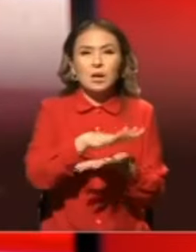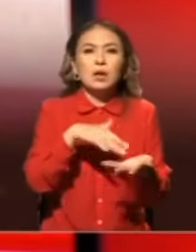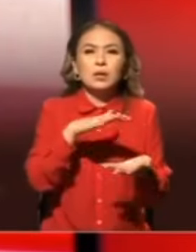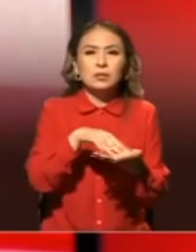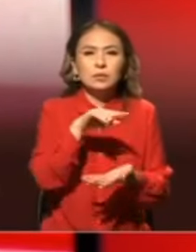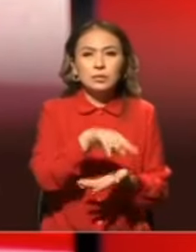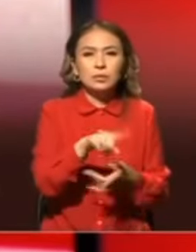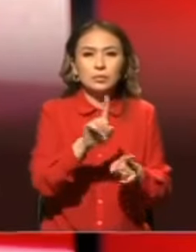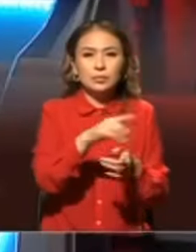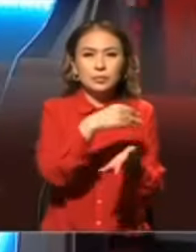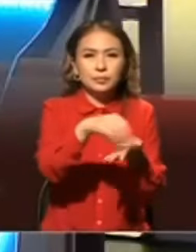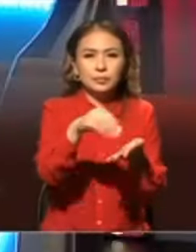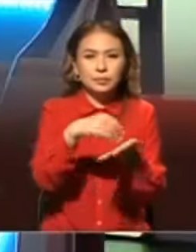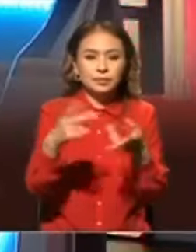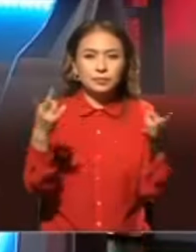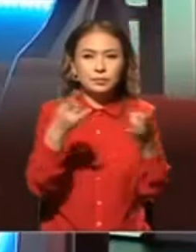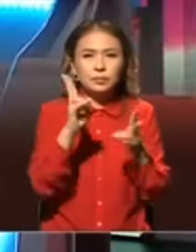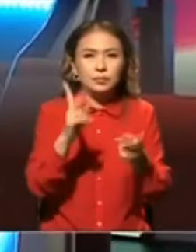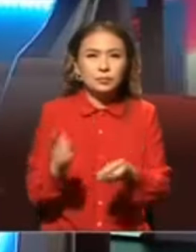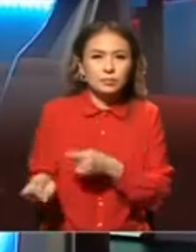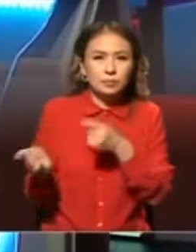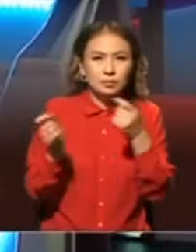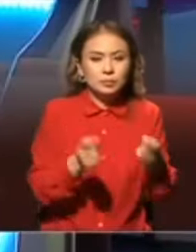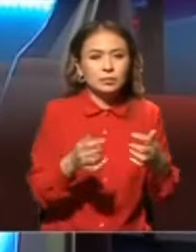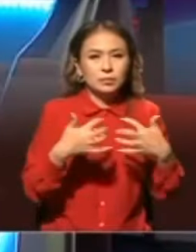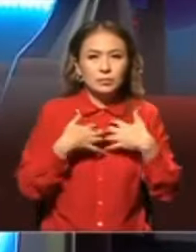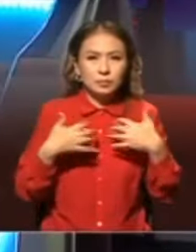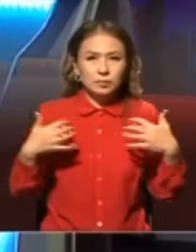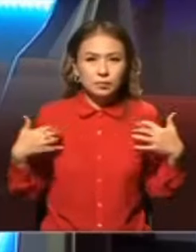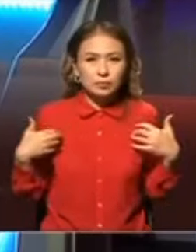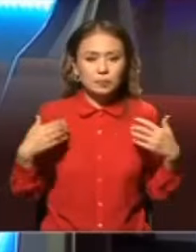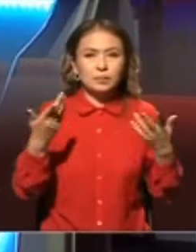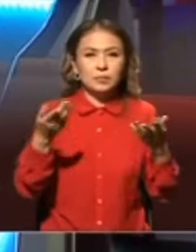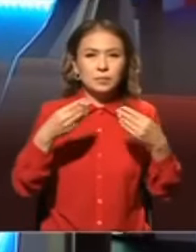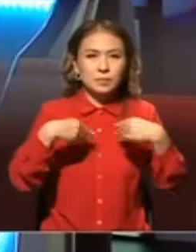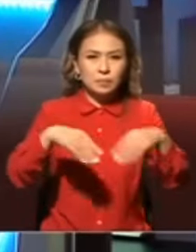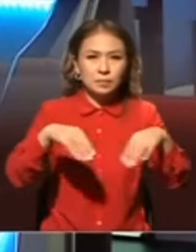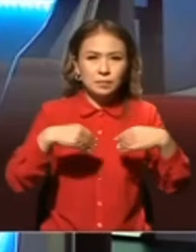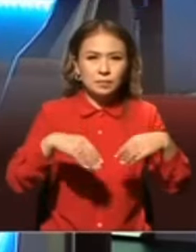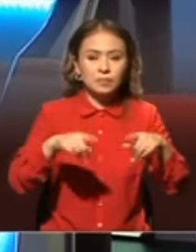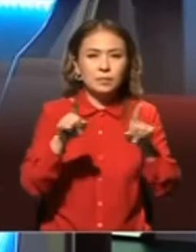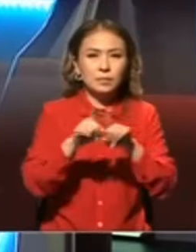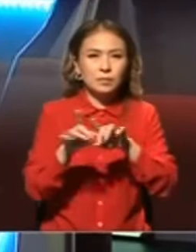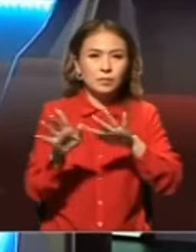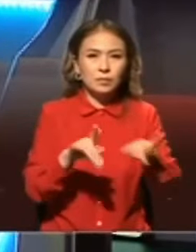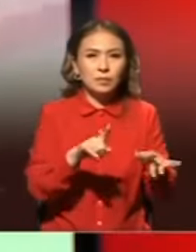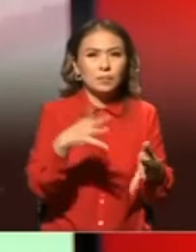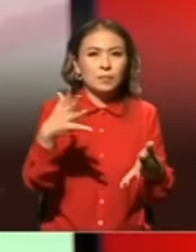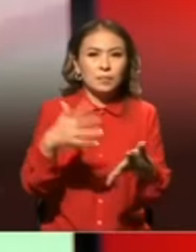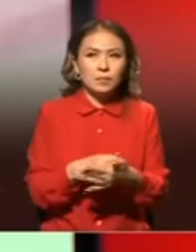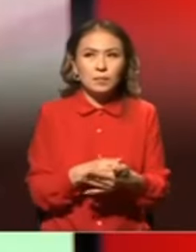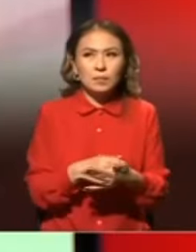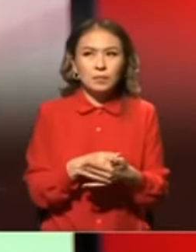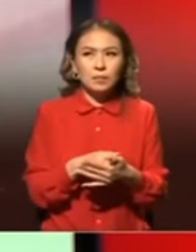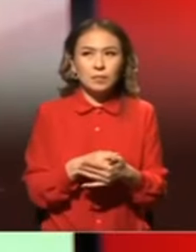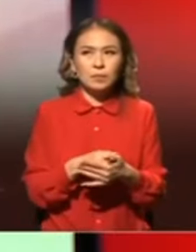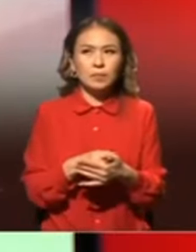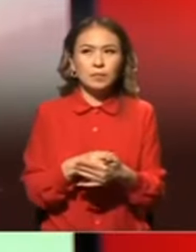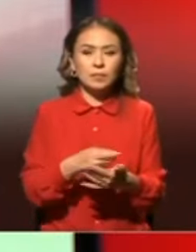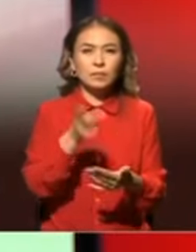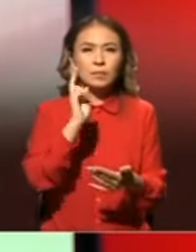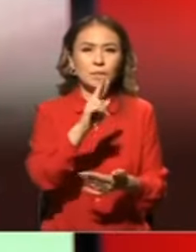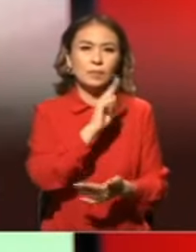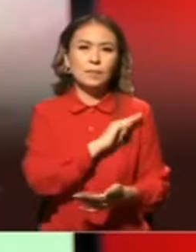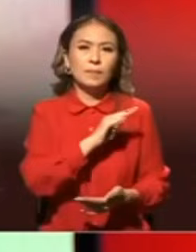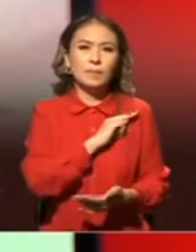ол несиеге бірдеме сатып алу керек, оны кім әкеп береді? Малды, тұқымды, басқасын. Жарайды, ол табылды. Үшінші мәселе, кім